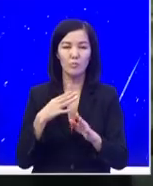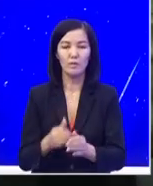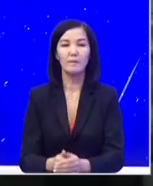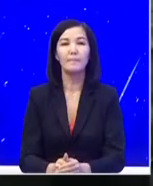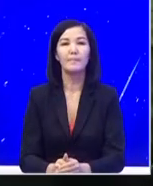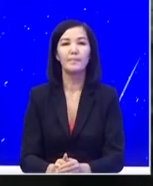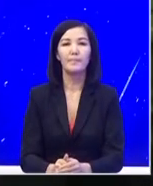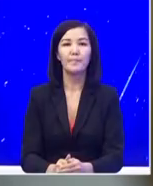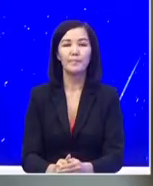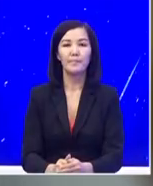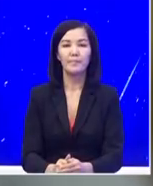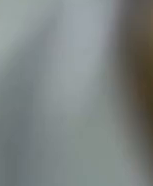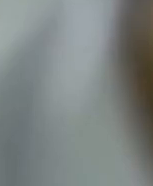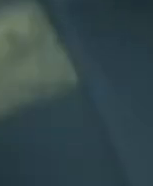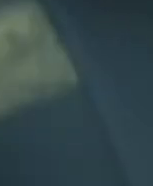жұмған.